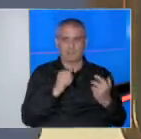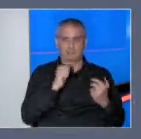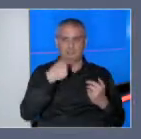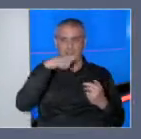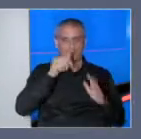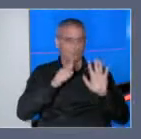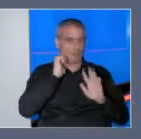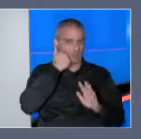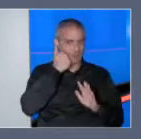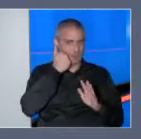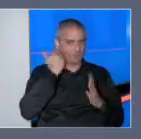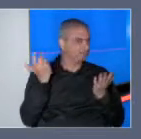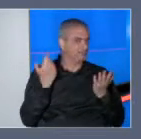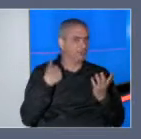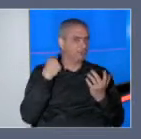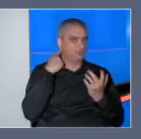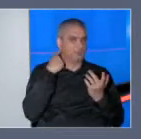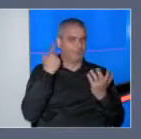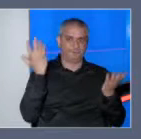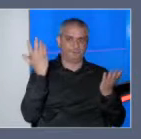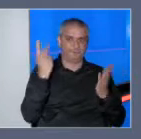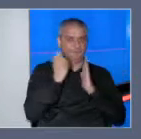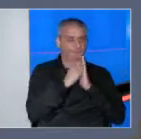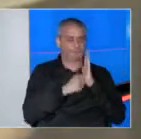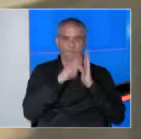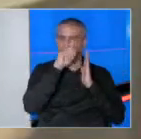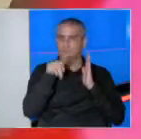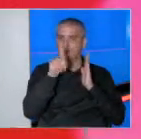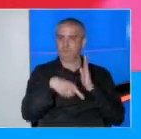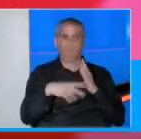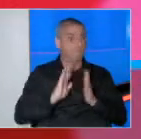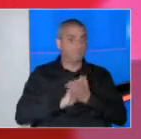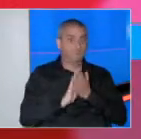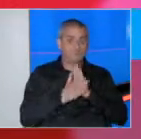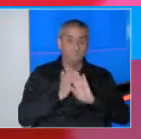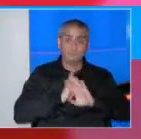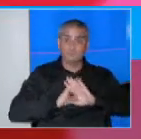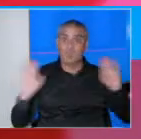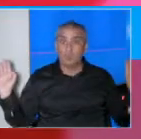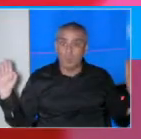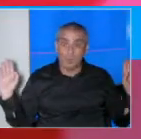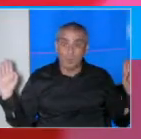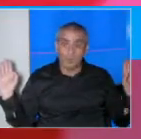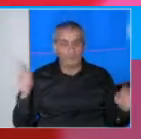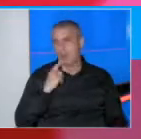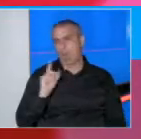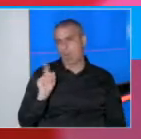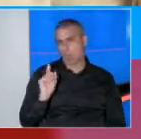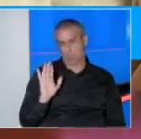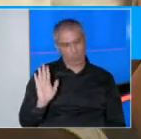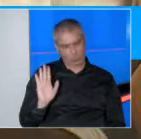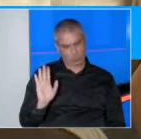ביוני מגיע מחר, אנחנו שומעים על כך שהתקנות יבוטלו. זהו, לגמרי? לא, זהו,